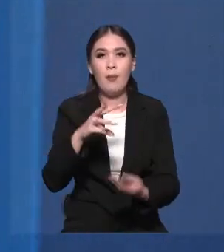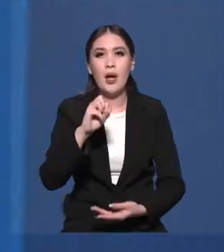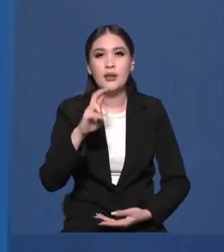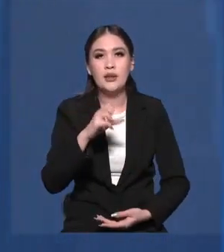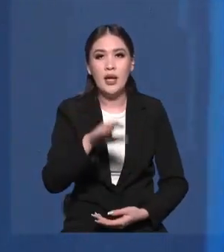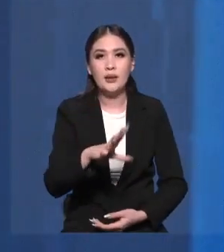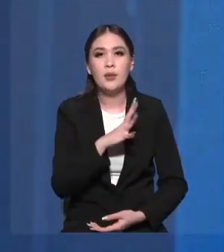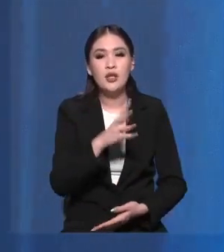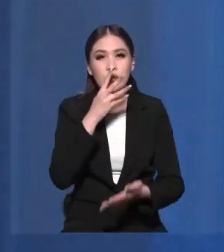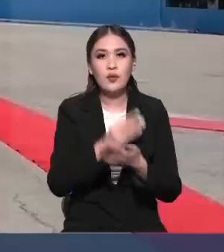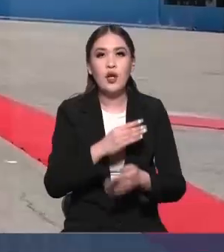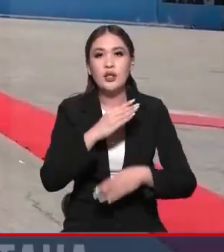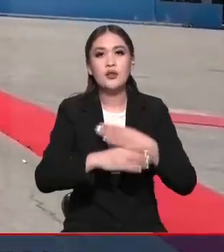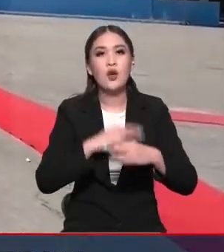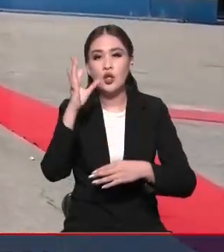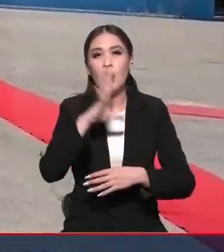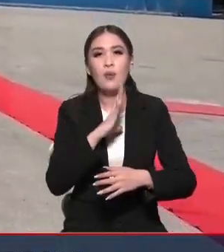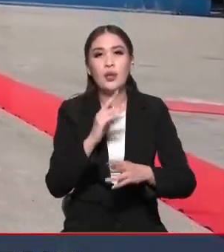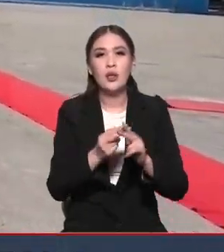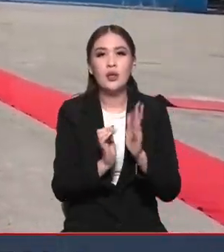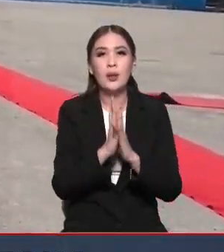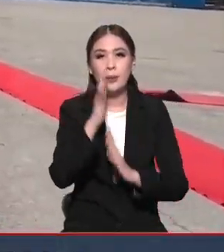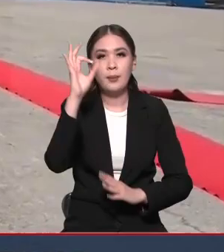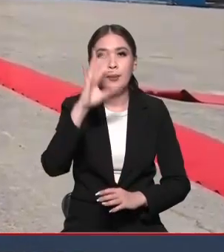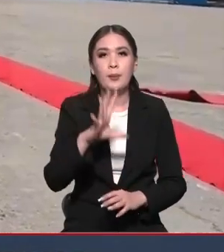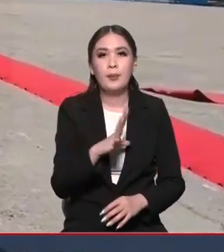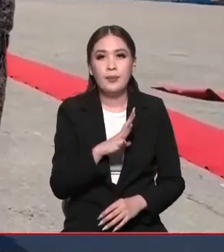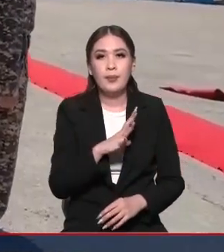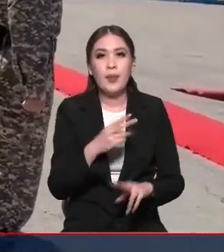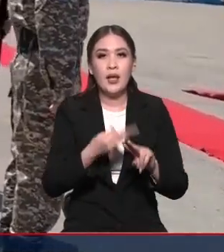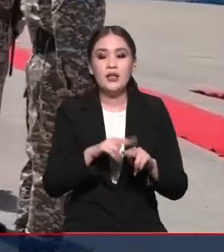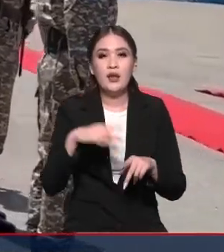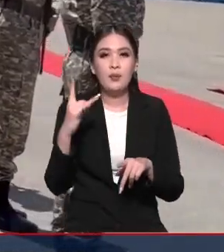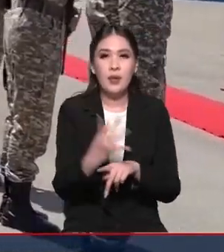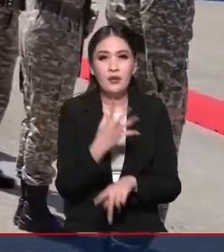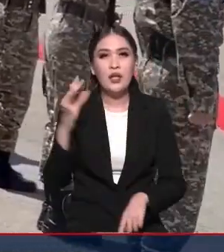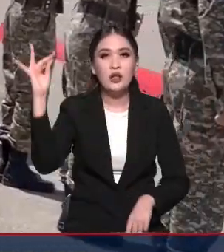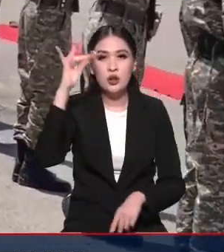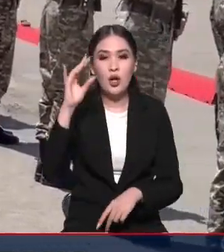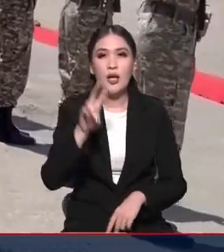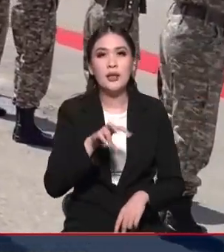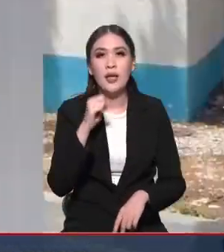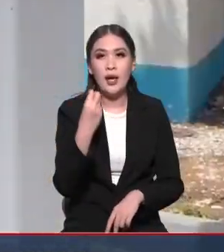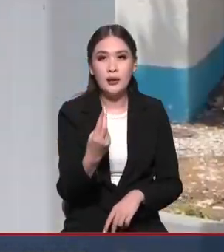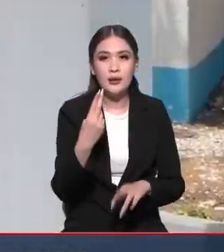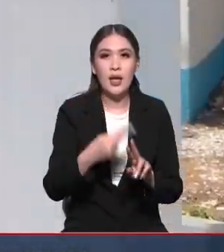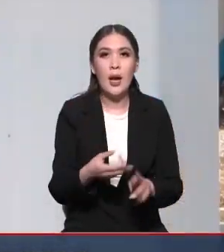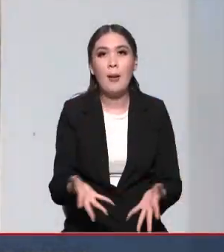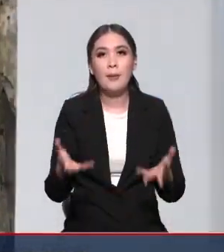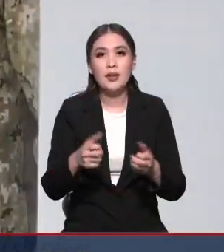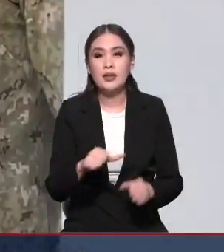самостоятельное развёртывание и выполнение миротворческой миссии Это значит что впервые в истории национальный контингент примет